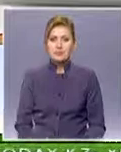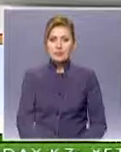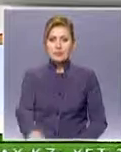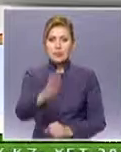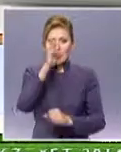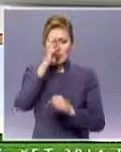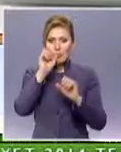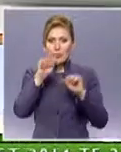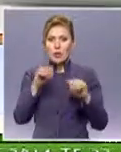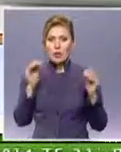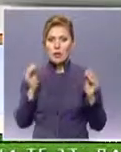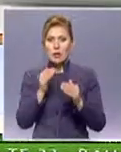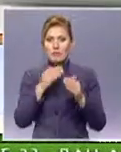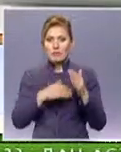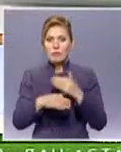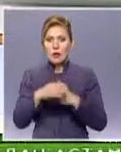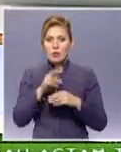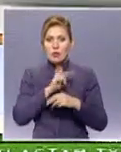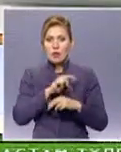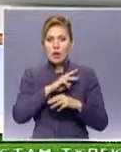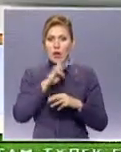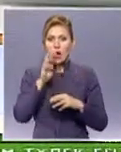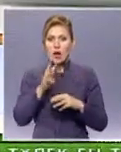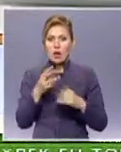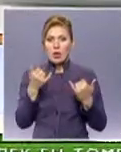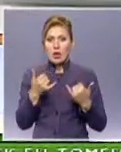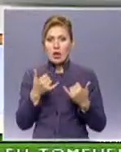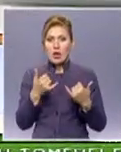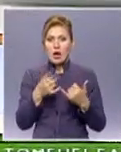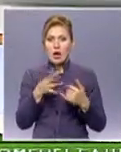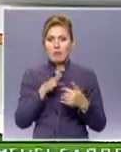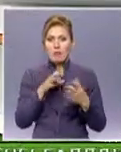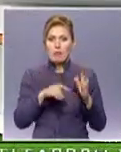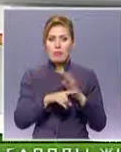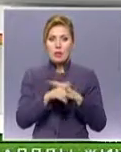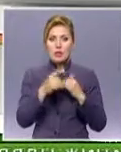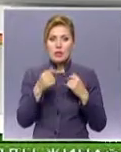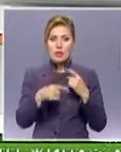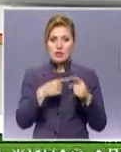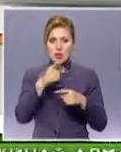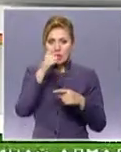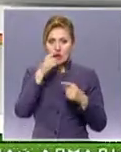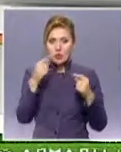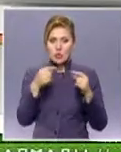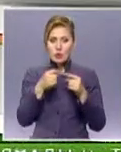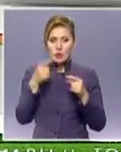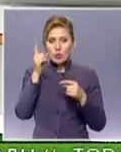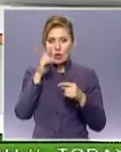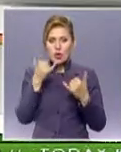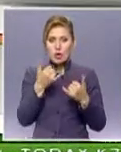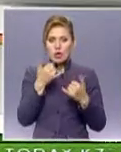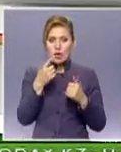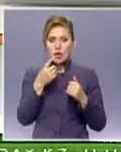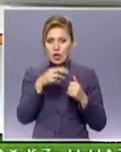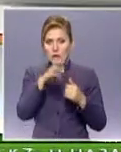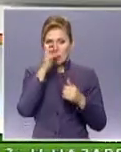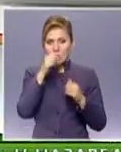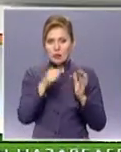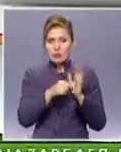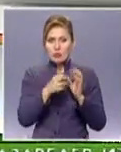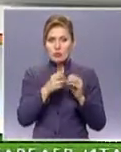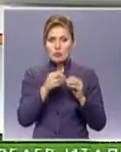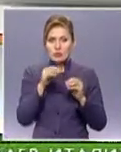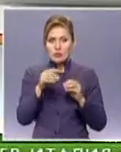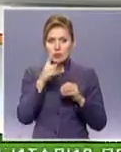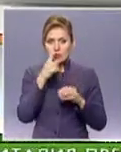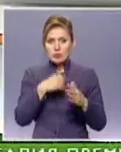Елімізде мүмкіндігі шектеулі жандарды жұмыспен қамтуда қай өңірдің көш бастап тұрғанын келесі айда анықталатын болады. Қазіргі таңда елімізде 610